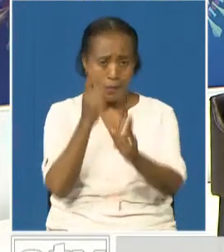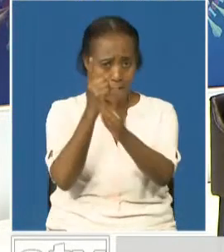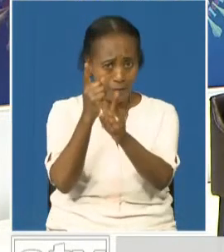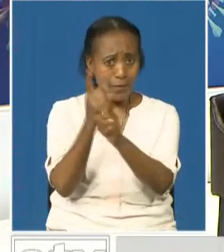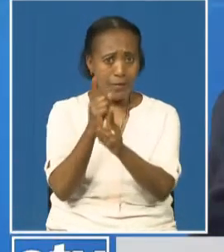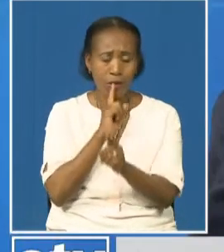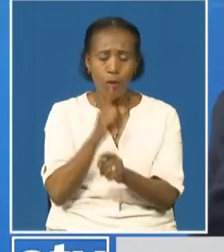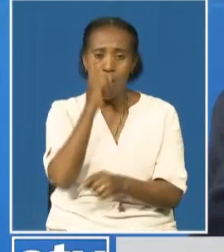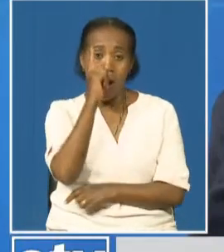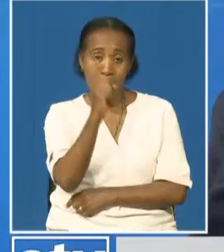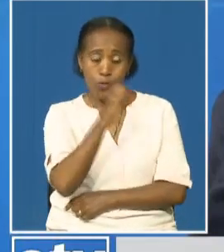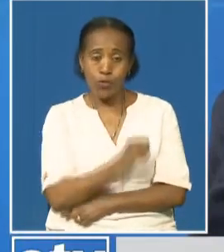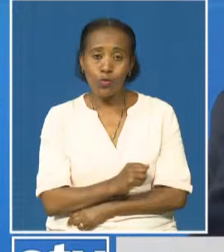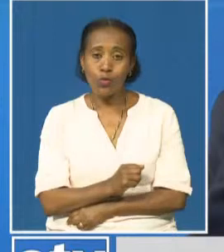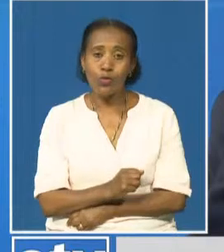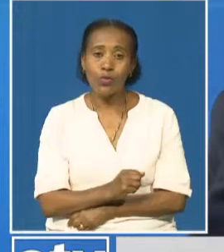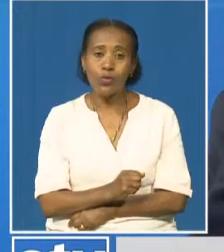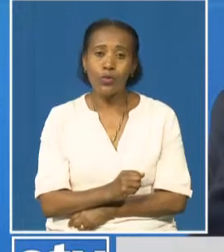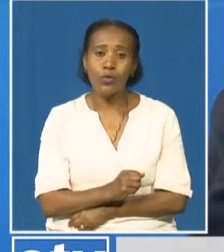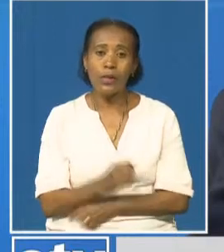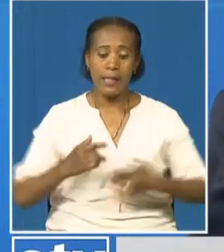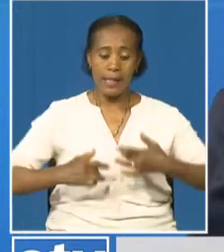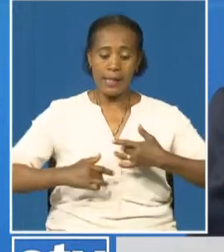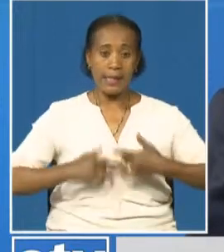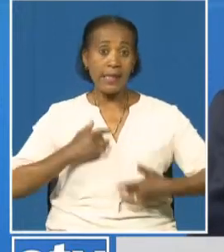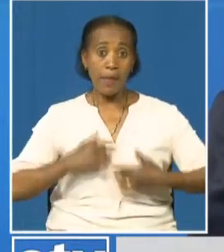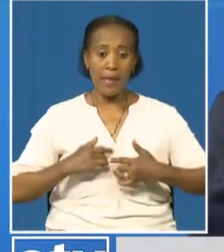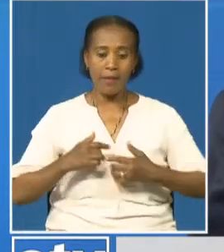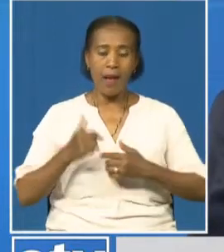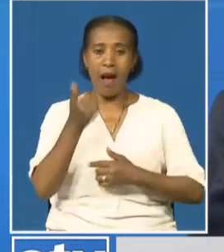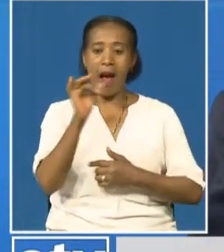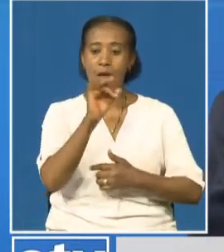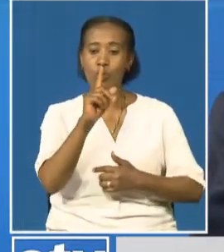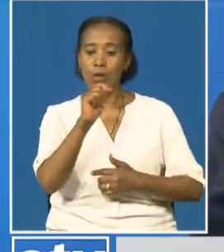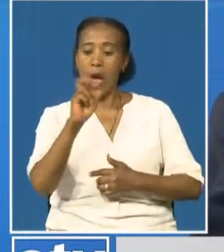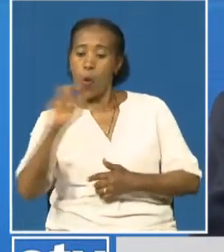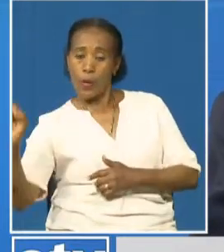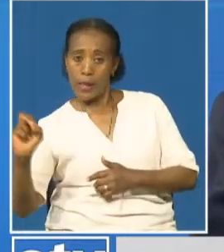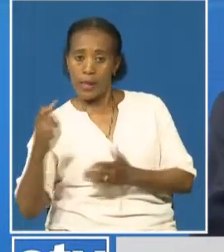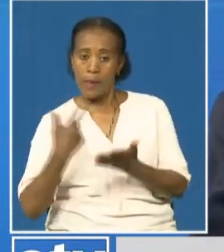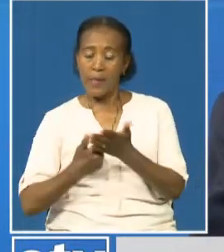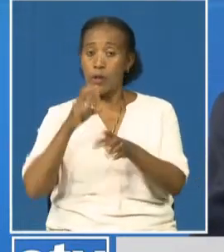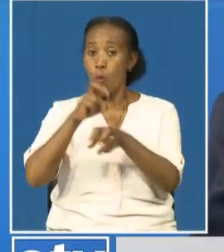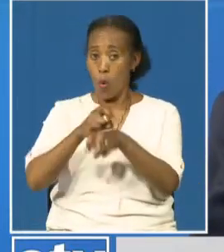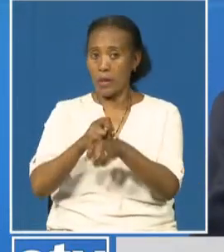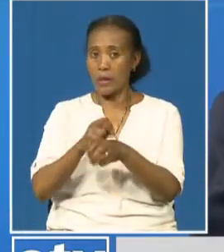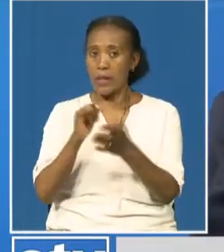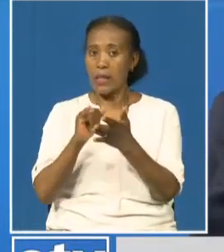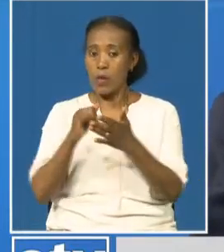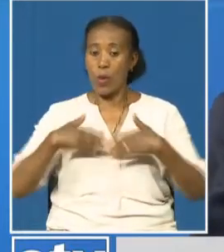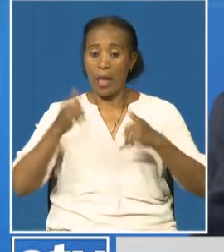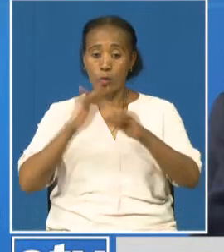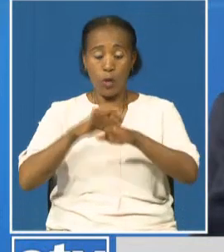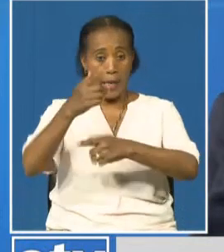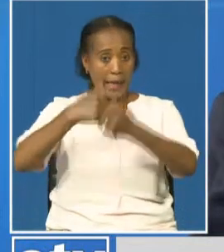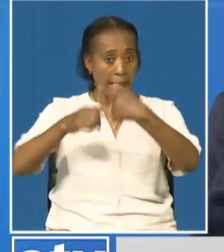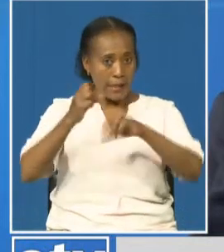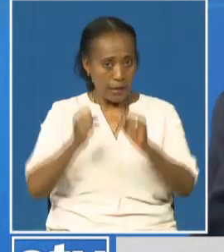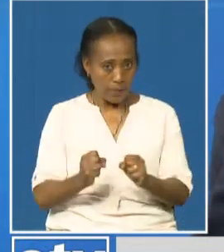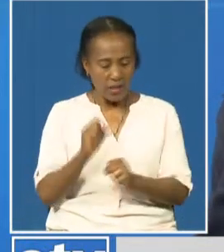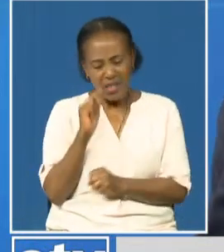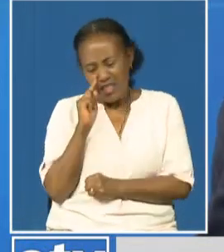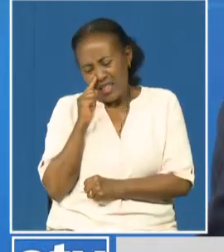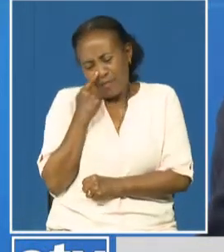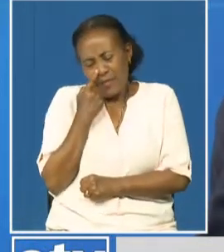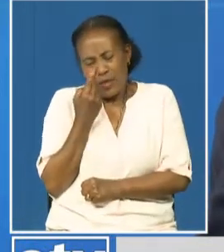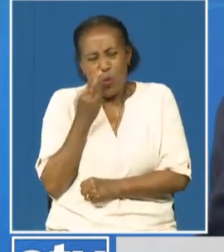ነው። በአንዱ ስሜት እንግዲህ አሉታዊ ስሜት በዚህ ወቅት ወጣቶች ላይ ሊከሰት የሚችለው የድብት